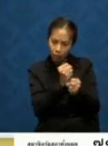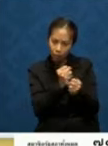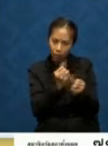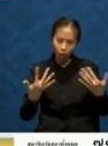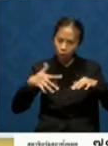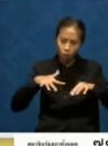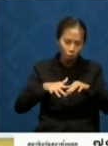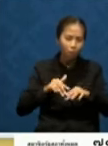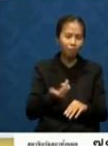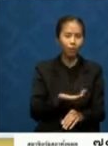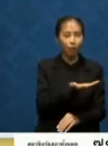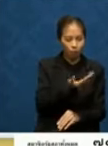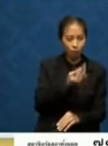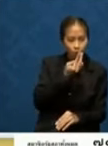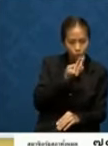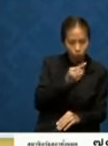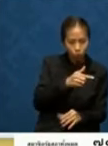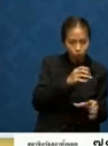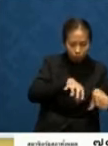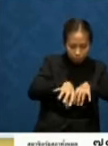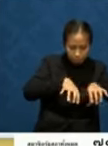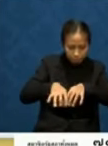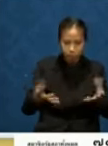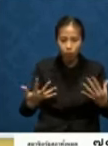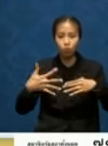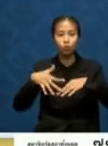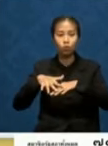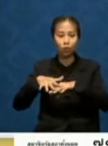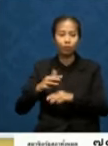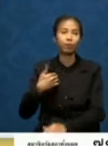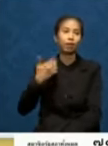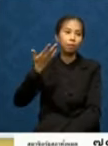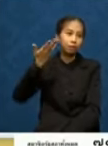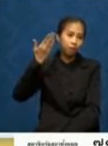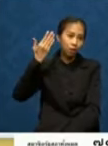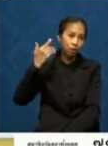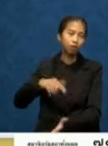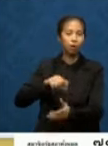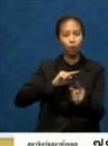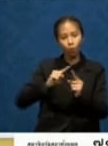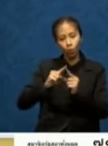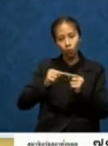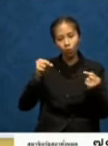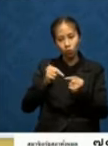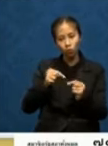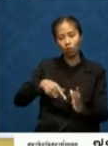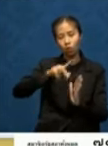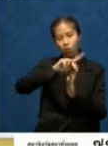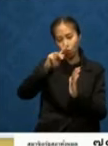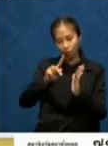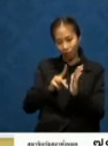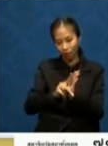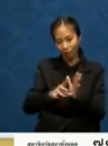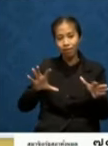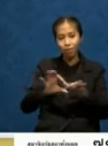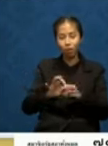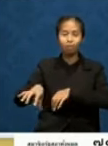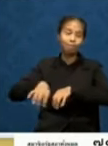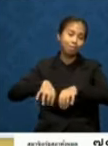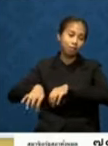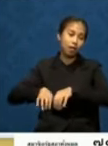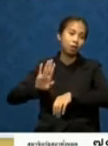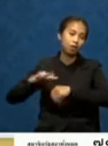ลแน่นอนในอดีตเราเคยพูดถึง Foreign Service Act หรือพระราชบัญญัติการบริหารราชการในต่างประเทศด้ว